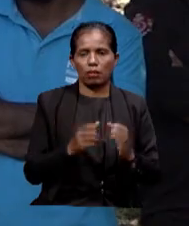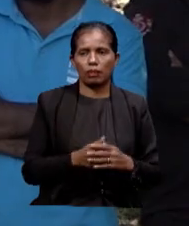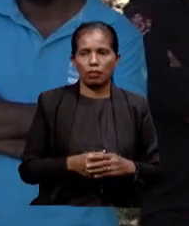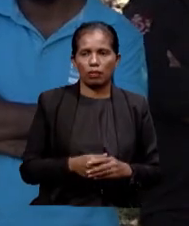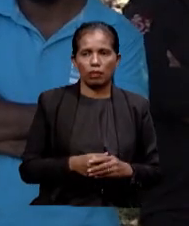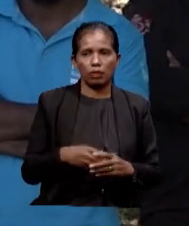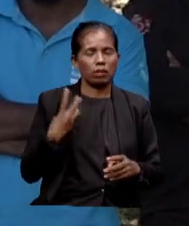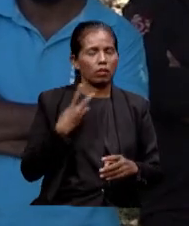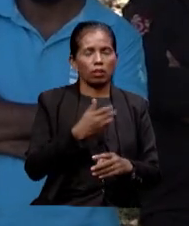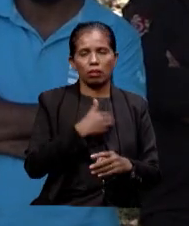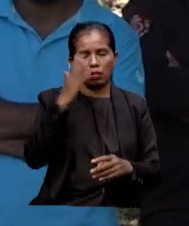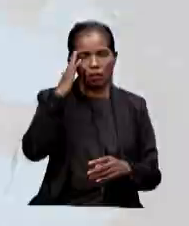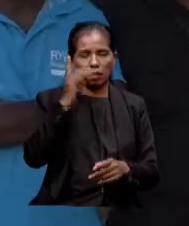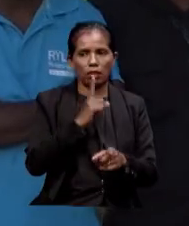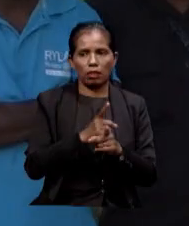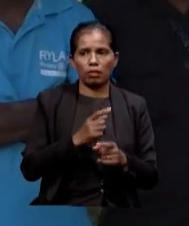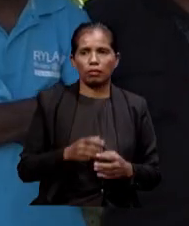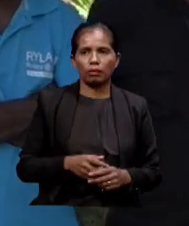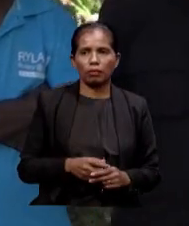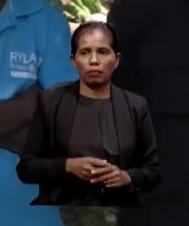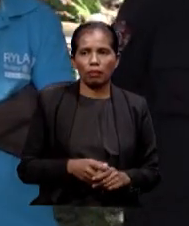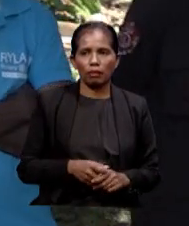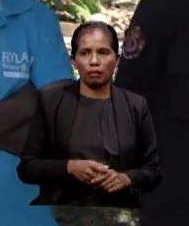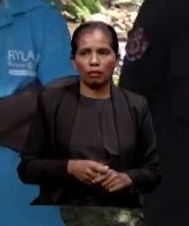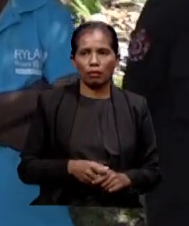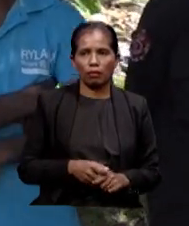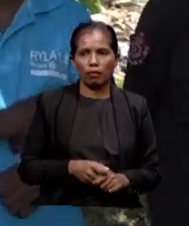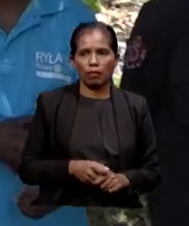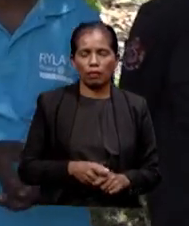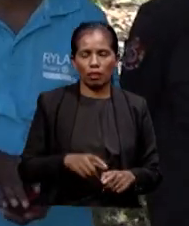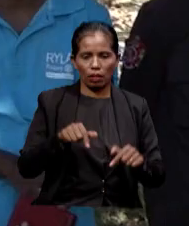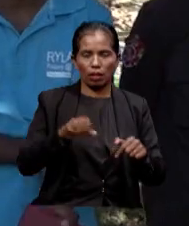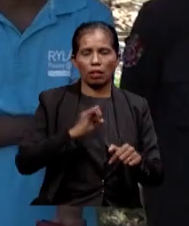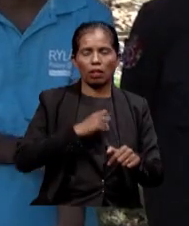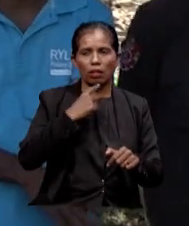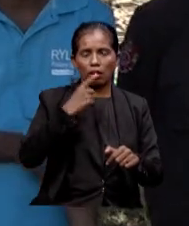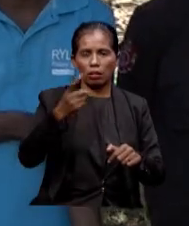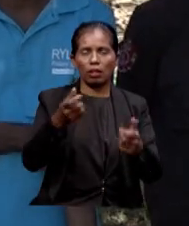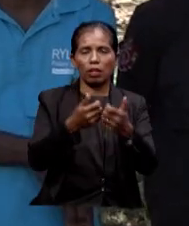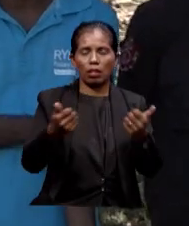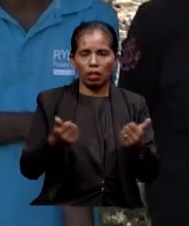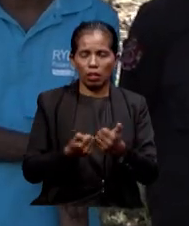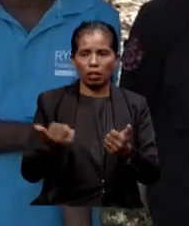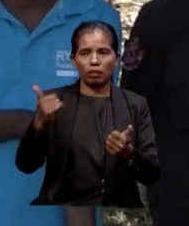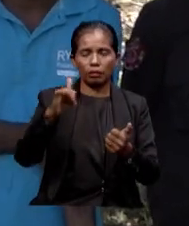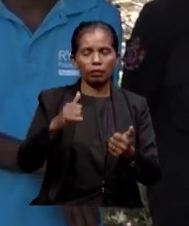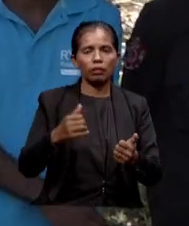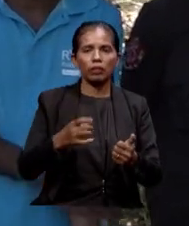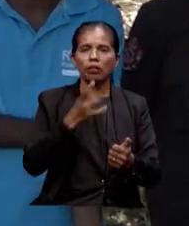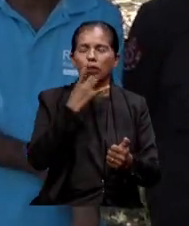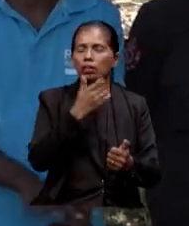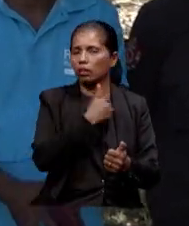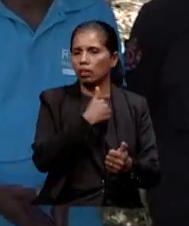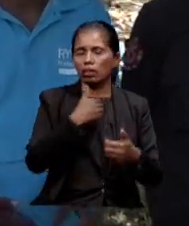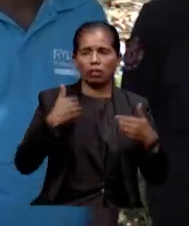ita sida ku certeza ehne hau temi aldea sirnebem ka hisiro ki